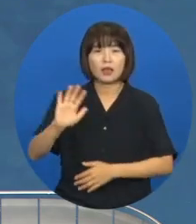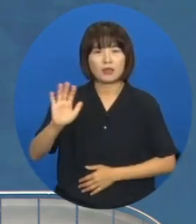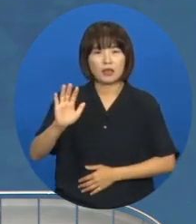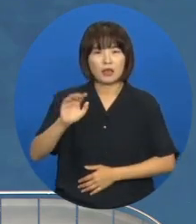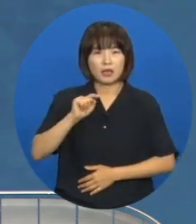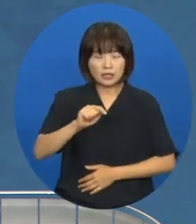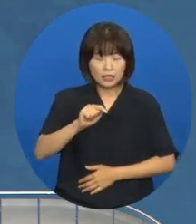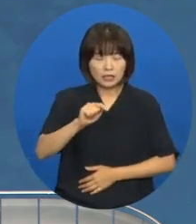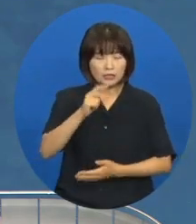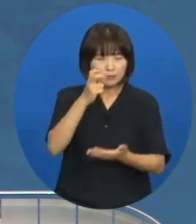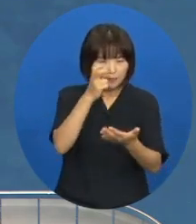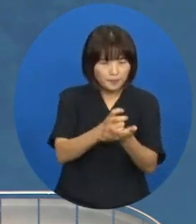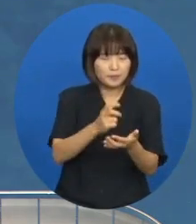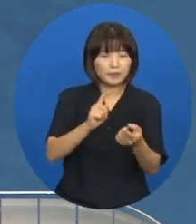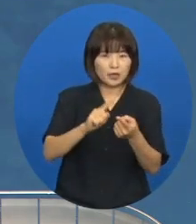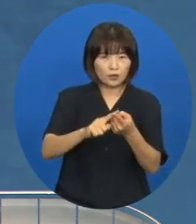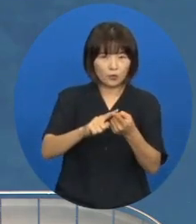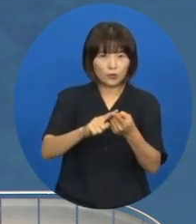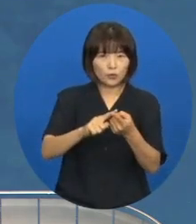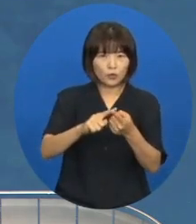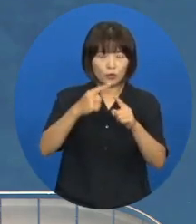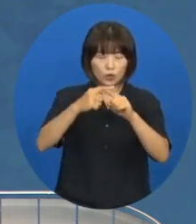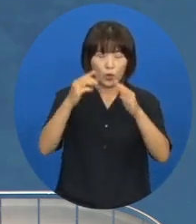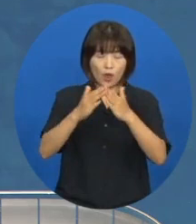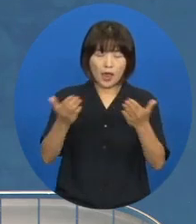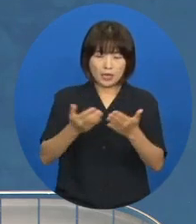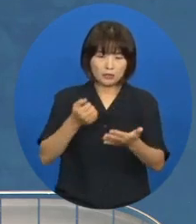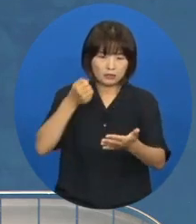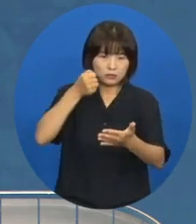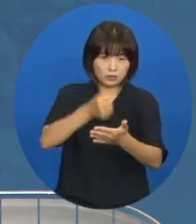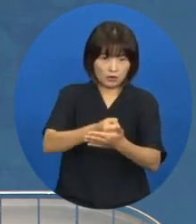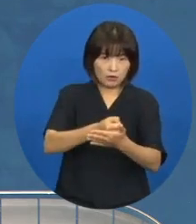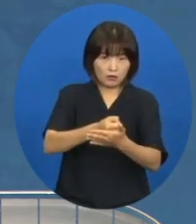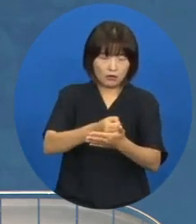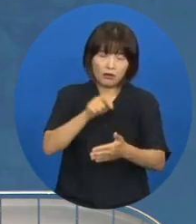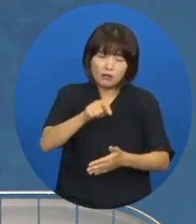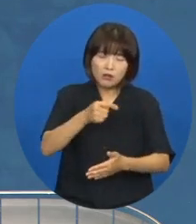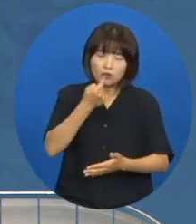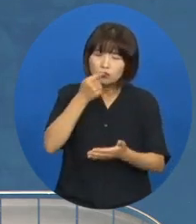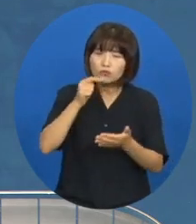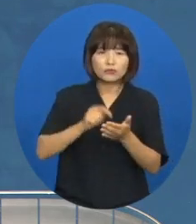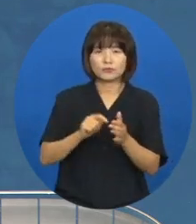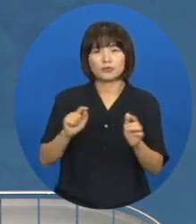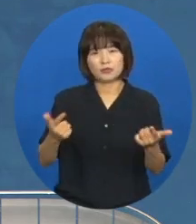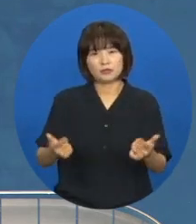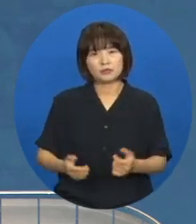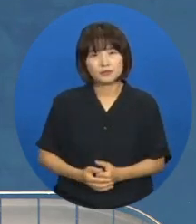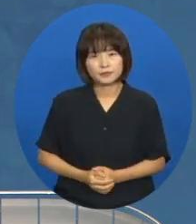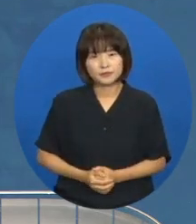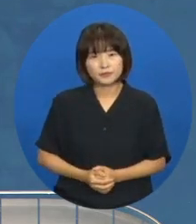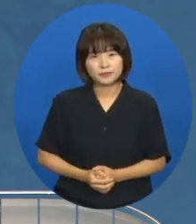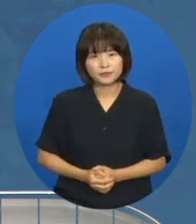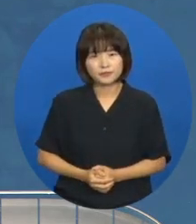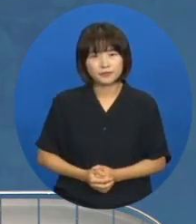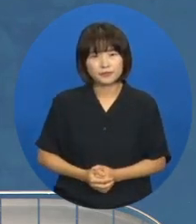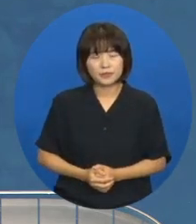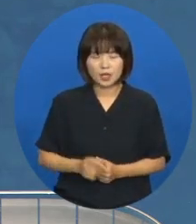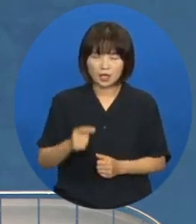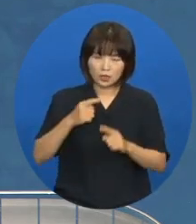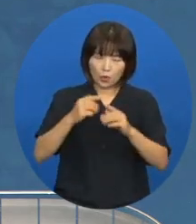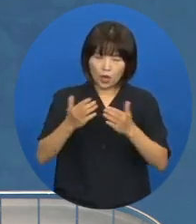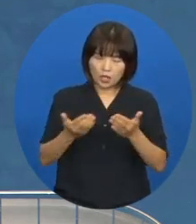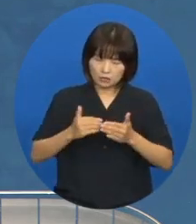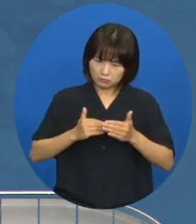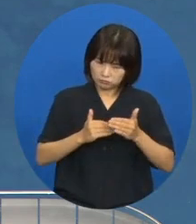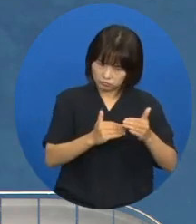교회를 결정을 의사결정을 하는 일이 결코 쉬운 일은 아니었어요. 이래서 교회가 되겠나